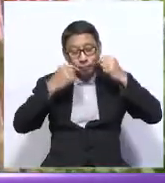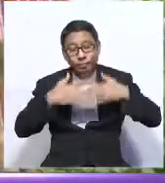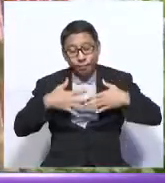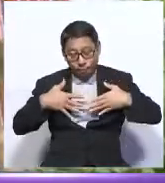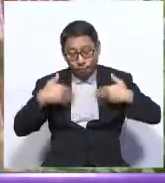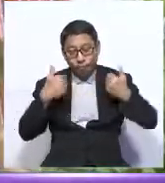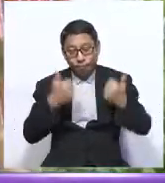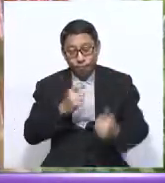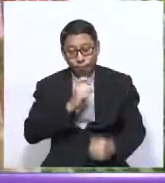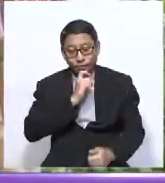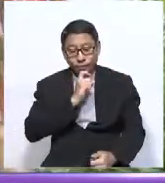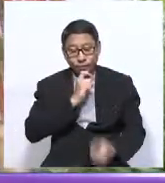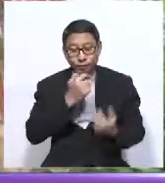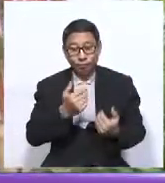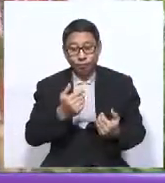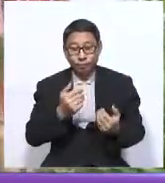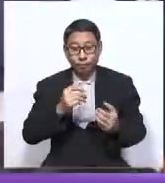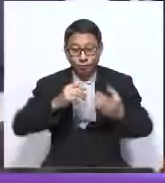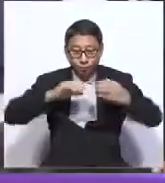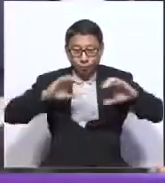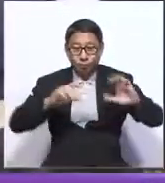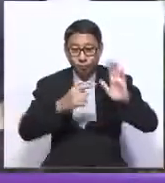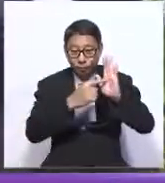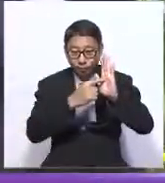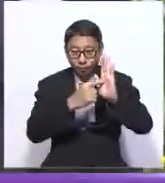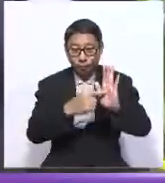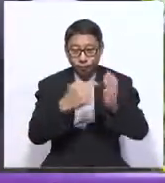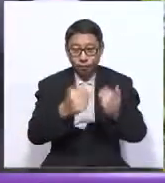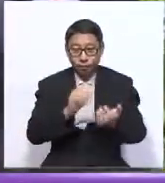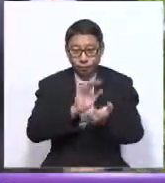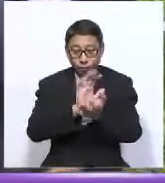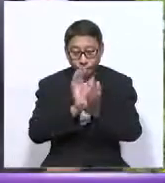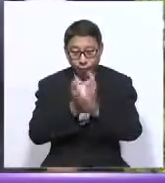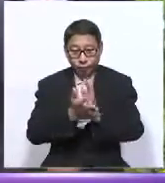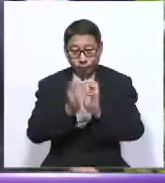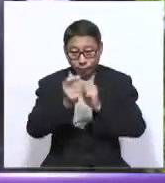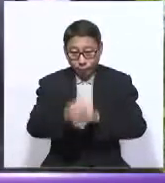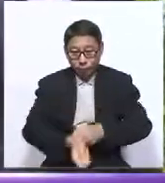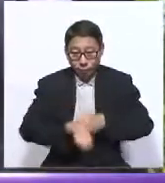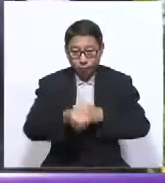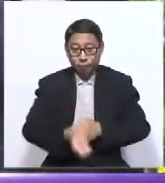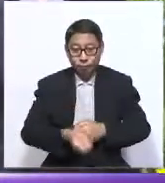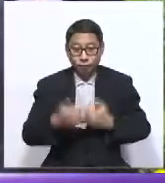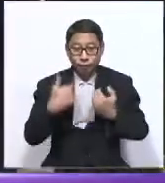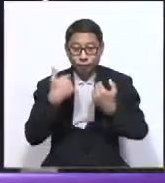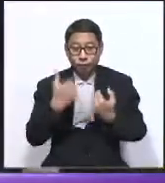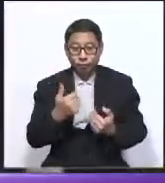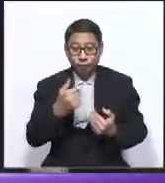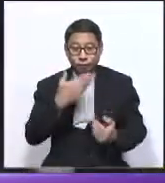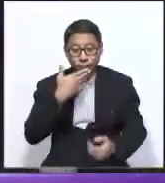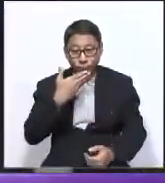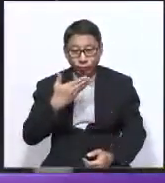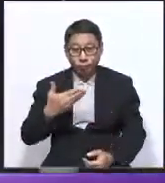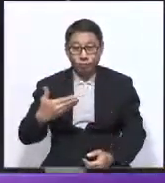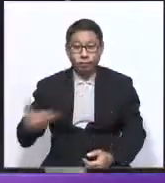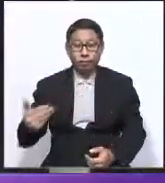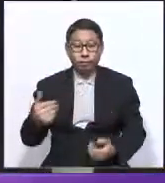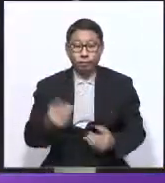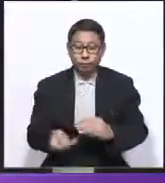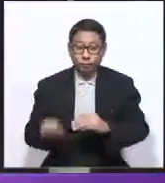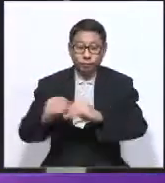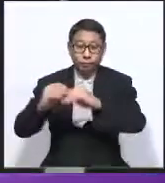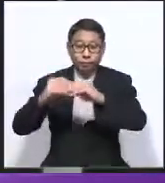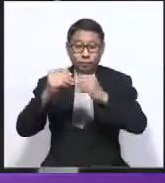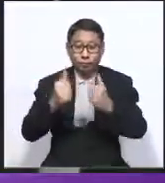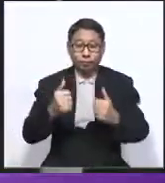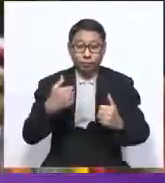สุขนะคะ ใช่ค่ะหนึ่งสิ่งที่รัฐบาลเน้นย้ำก็คือเรื่องของการปรับตัวของเกษตรกรที่จะทำให้สามารถอยู่ได้อย่างยั่งยืนมากยิ่ง